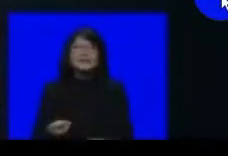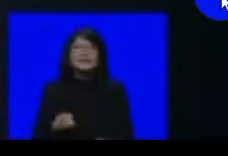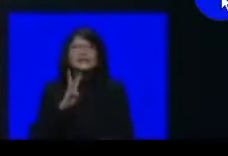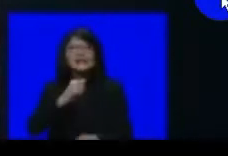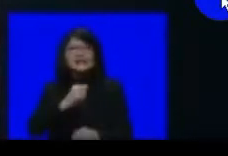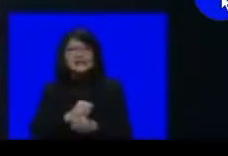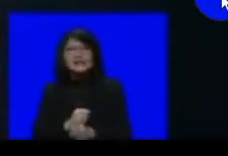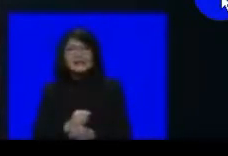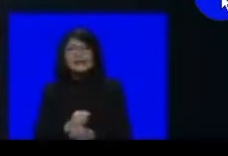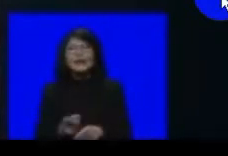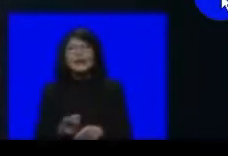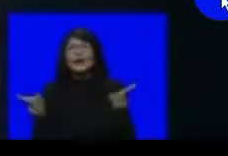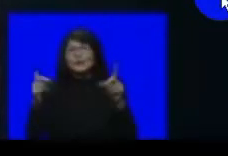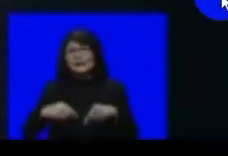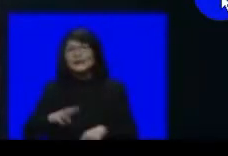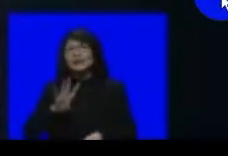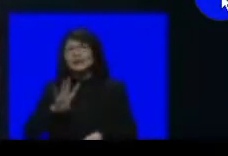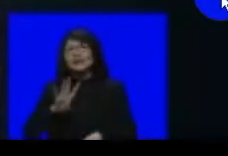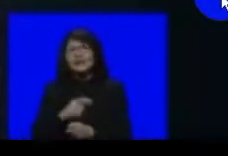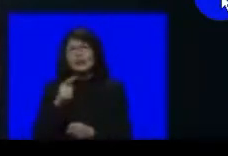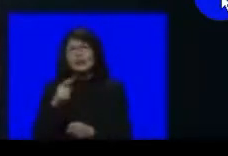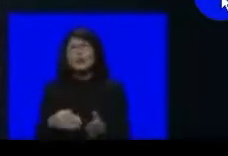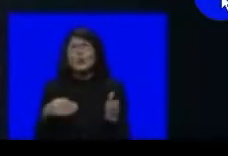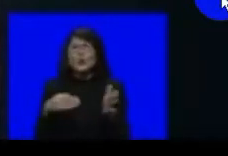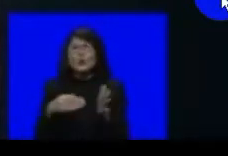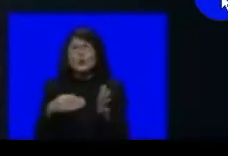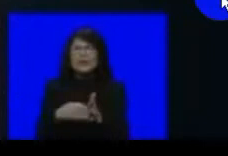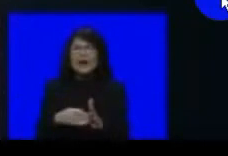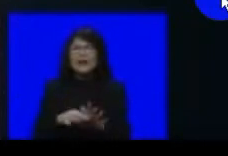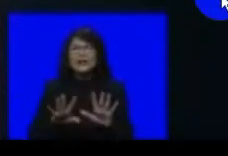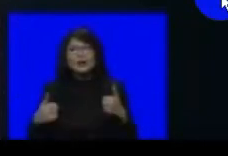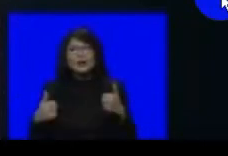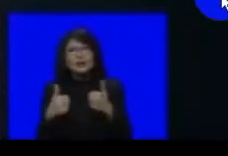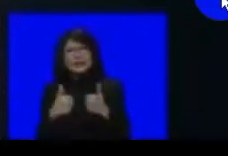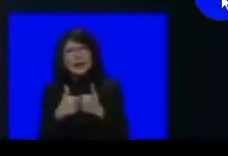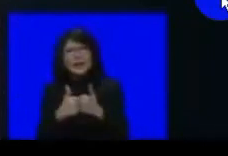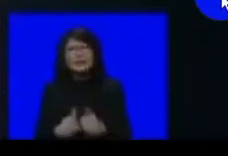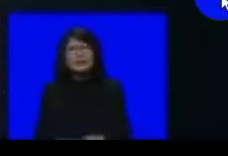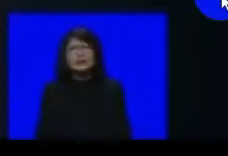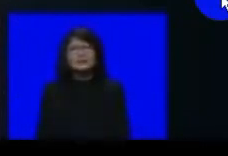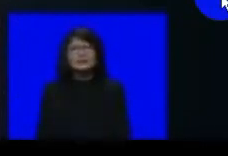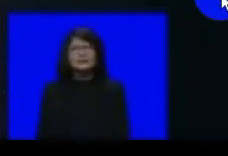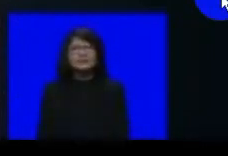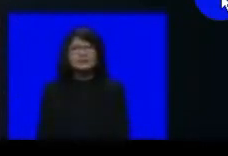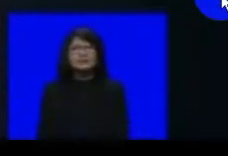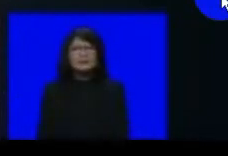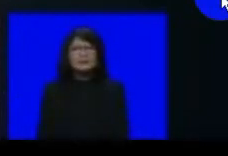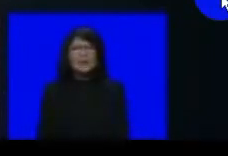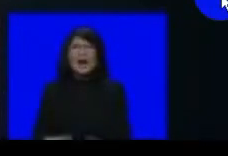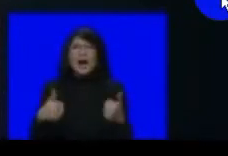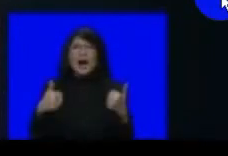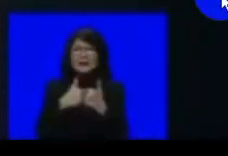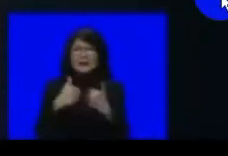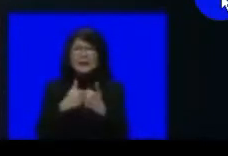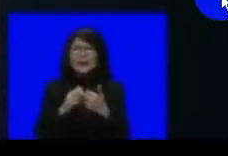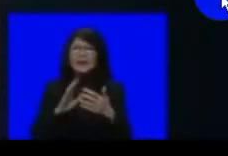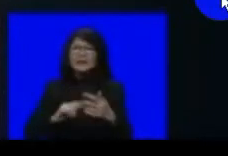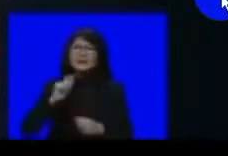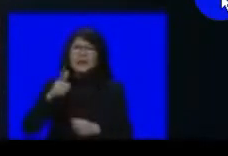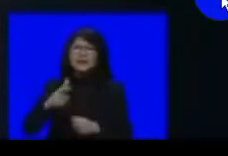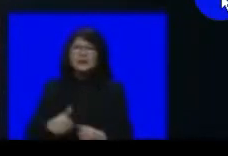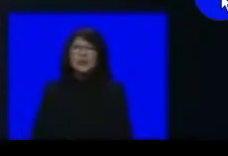3G jadi 4G, ini tantangan yang nanti akan tadi Pak Samuel sudah jelaskan. Nah, tantangan berikutnya yang kaitan